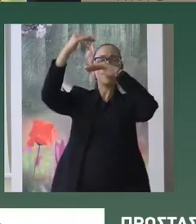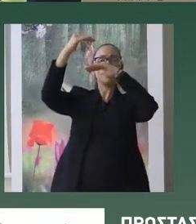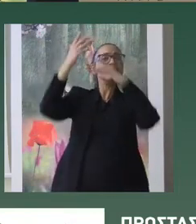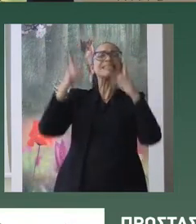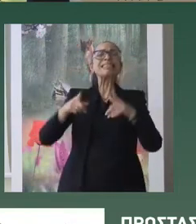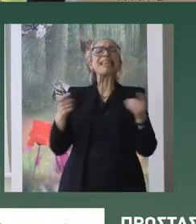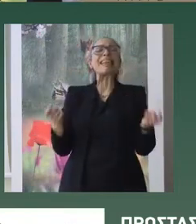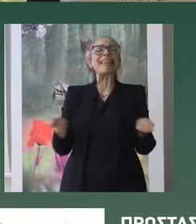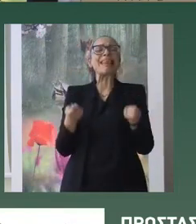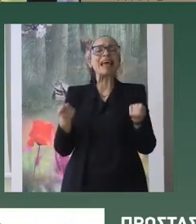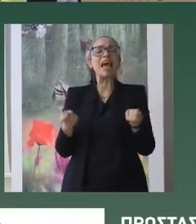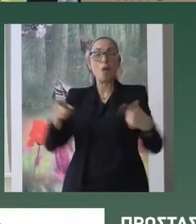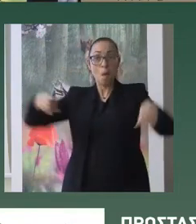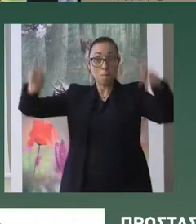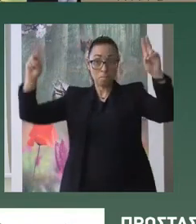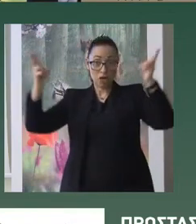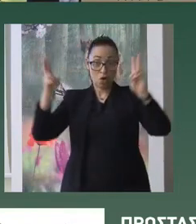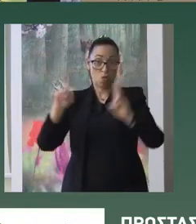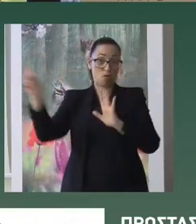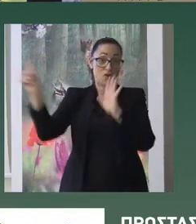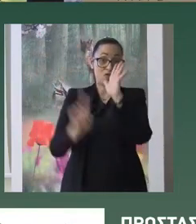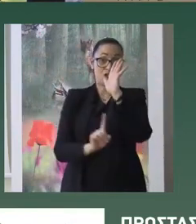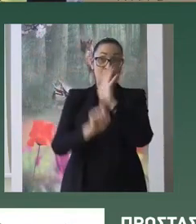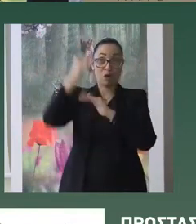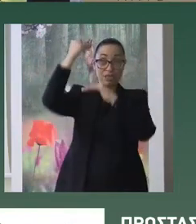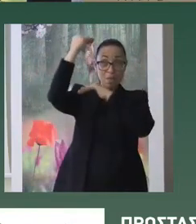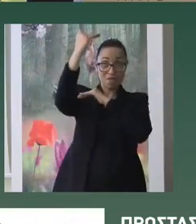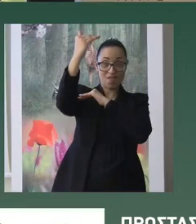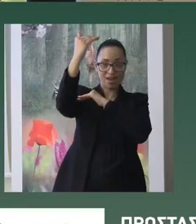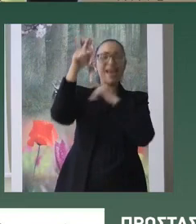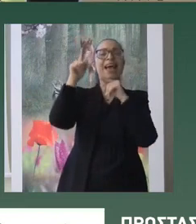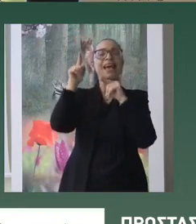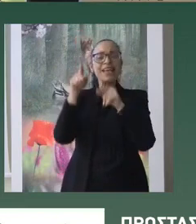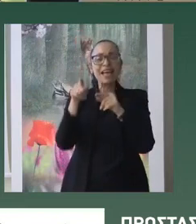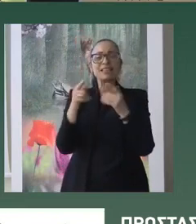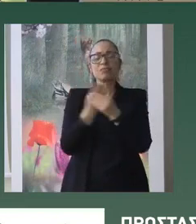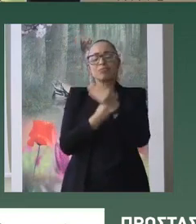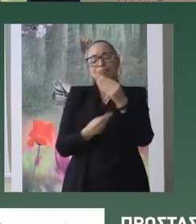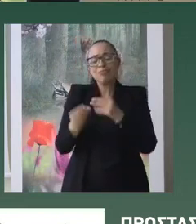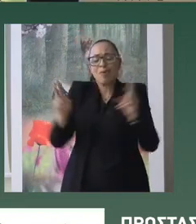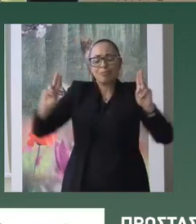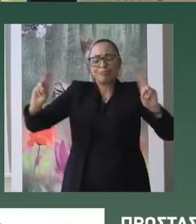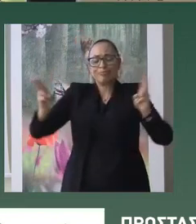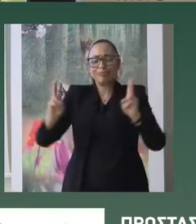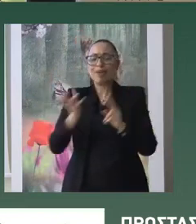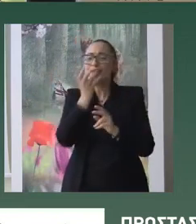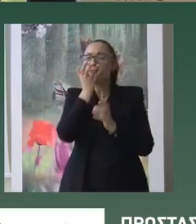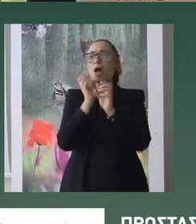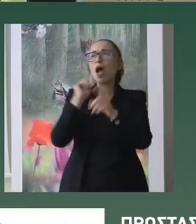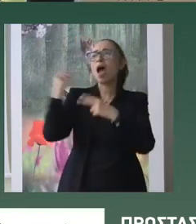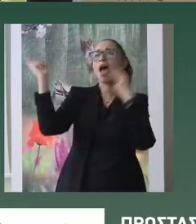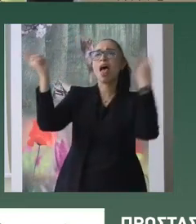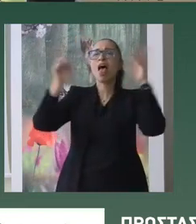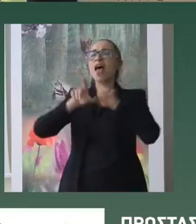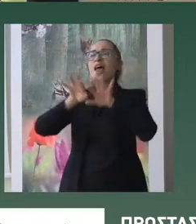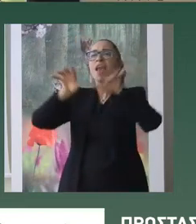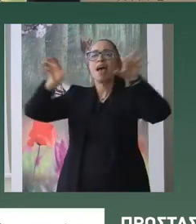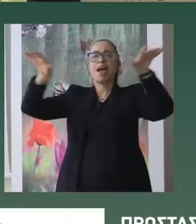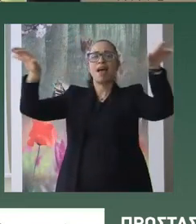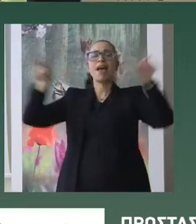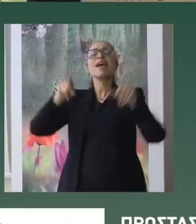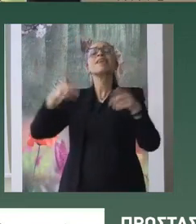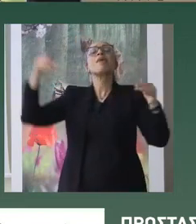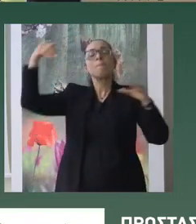ουσία αυτό που κάνουν είναι ότι μειώνουν τη θερμοκρασία της επιφάνειας και έτσι λιγότερη θερμότητα μεταφέρεται στον αέρα και μικρότερη